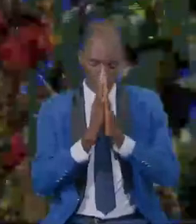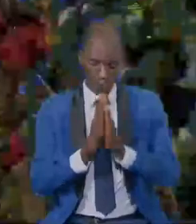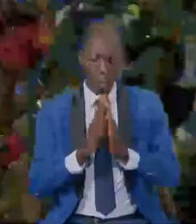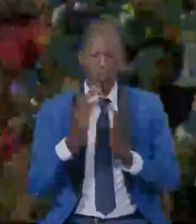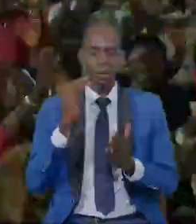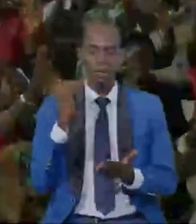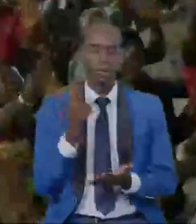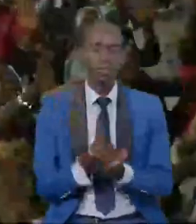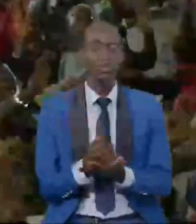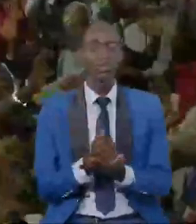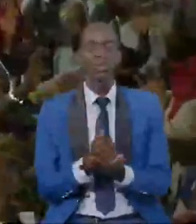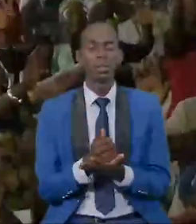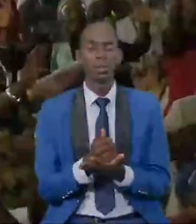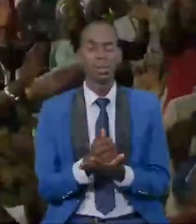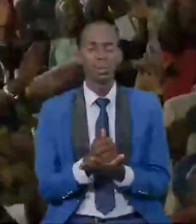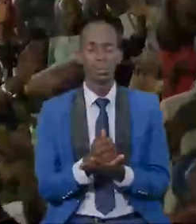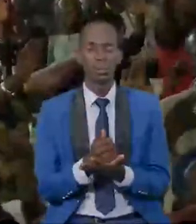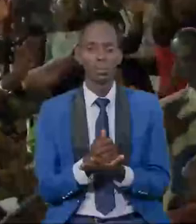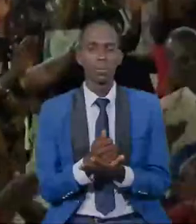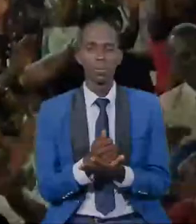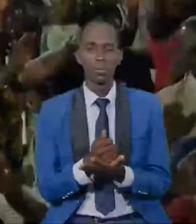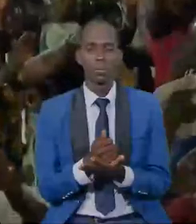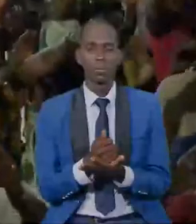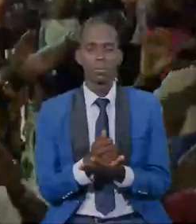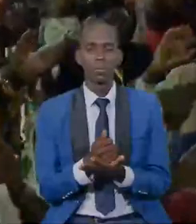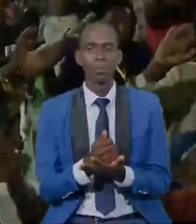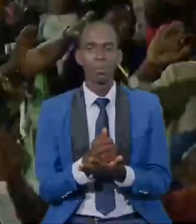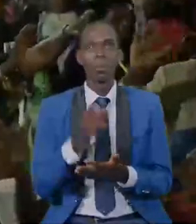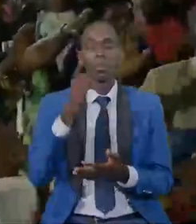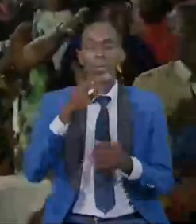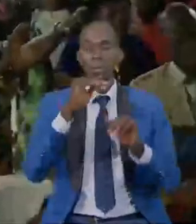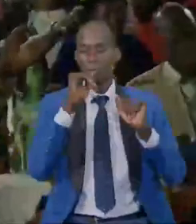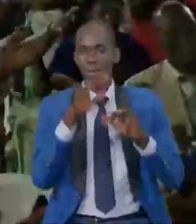Au nom de Jésus, nous prions.